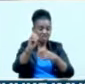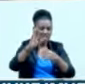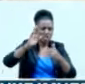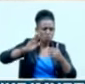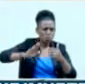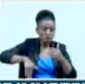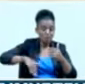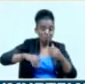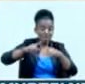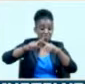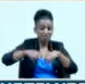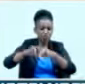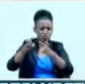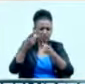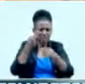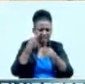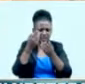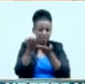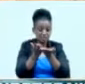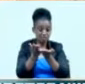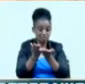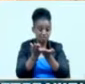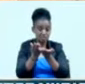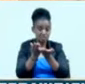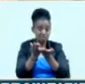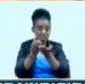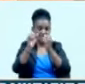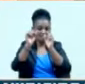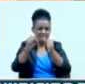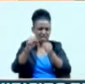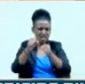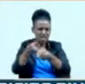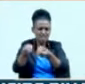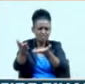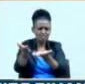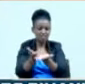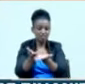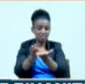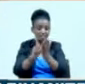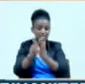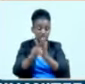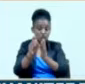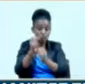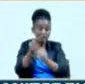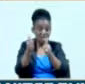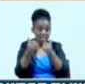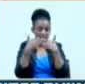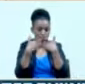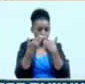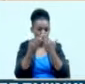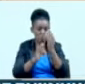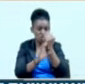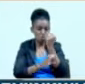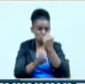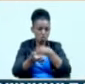kuri izi gahunda biterwa n'uburyo bazibonamo serivisi, hakaba hari ikigiye gukorwa mu kuzibegereza. Mu turere tutakoze neza mu